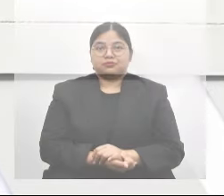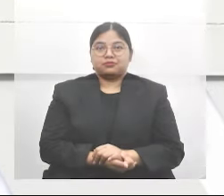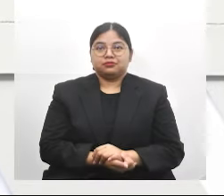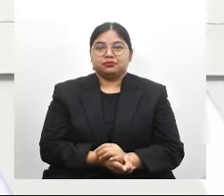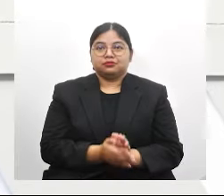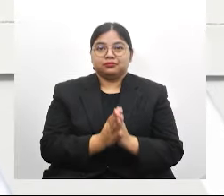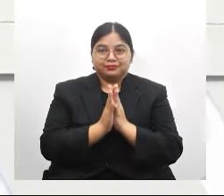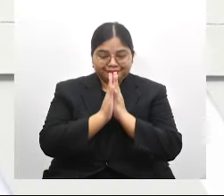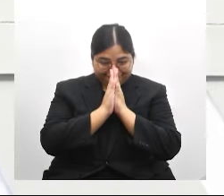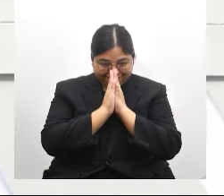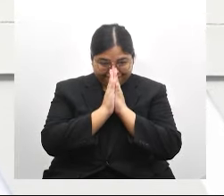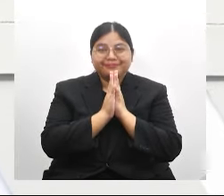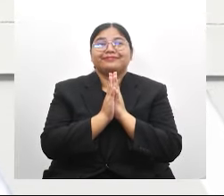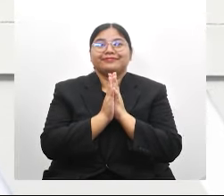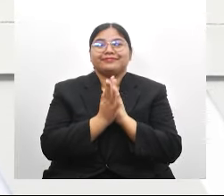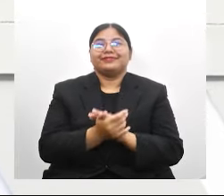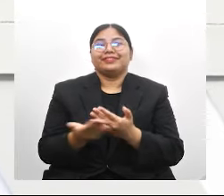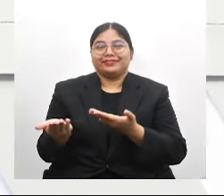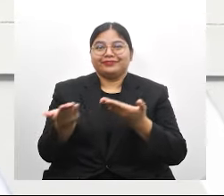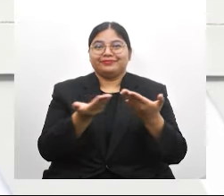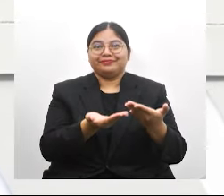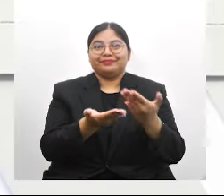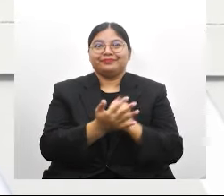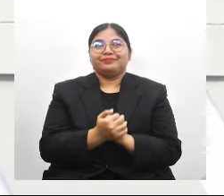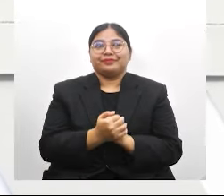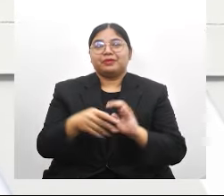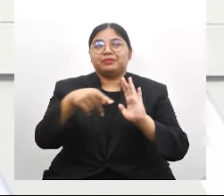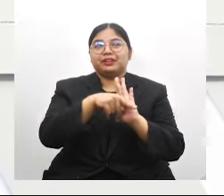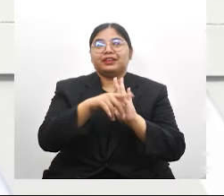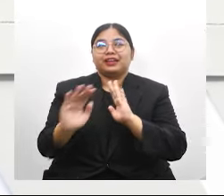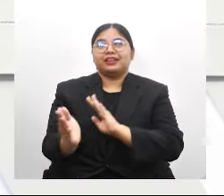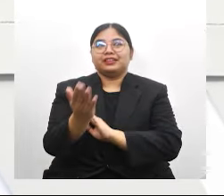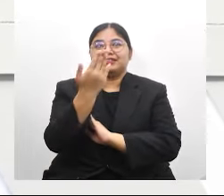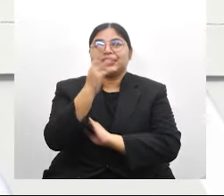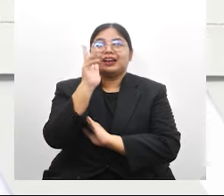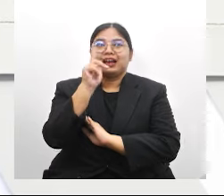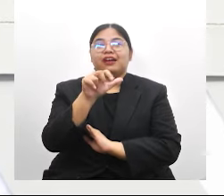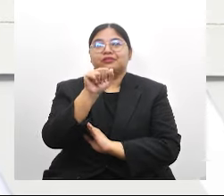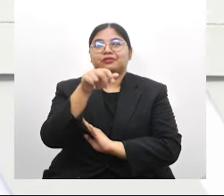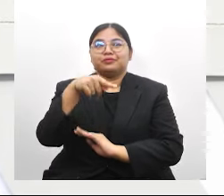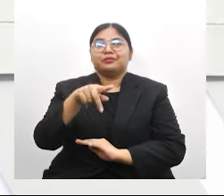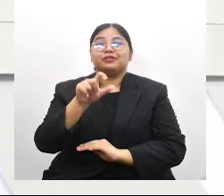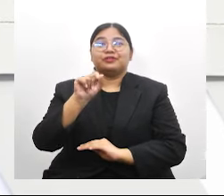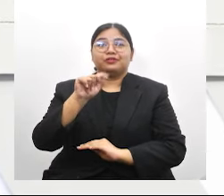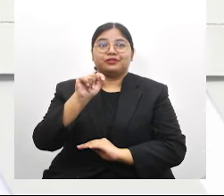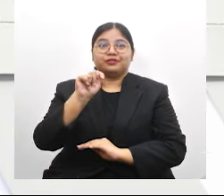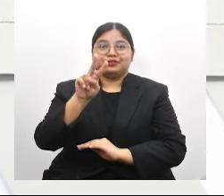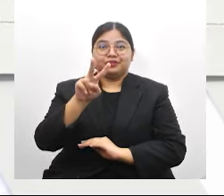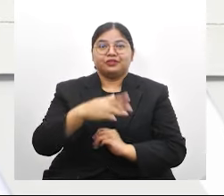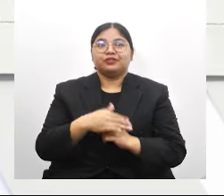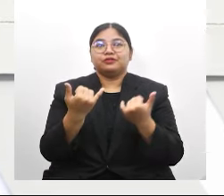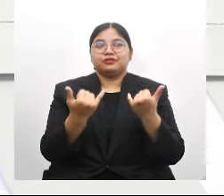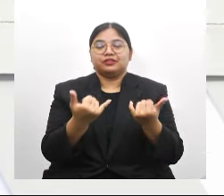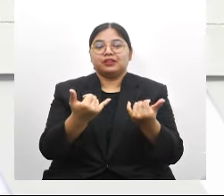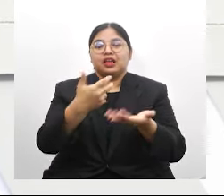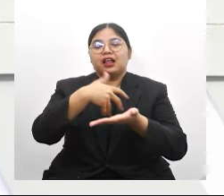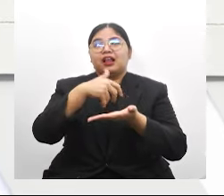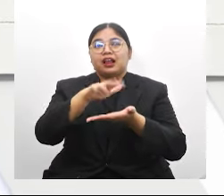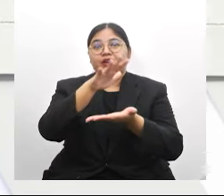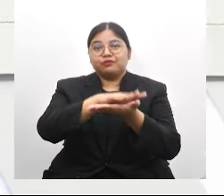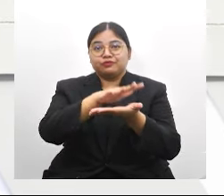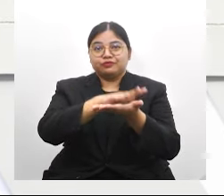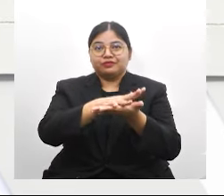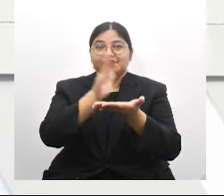สวัสดีครับคุณผู้ชมครับขอต้อนรับทุกท่านนะครับเข้าสู่รายการพฤหัสเช้าข่าวสปถครับและสำหรับในช่วงนี้นะครับเป็นช่วงของเรื่องเล่าข่าวโรงเรียน